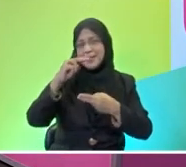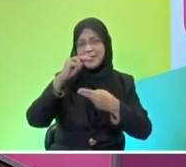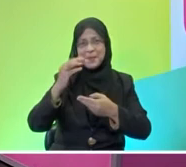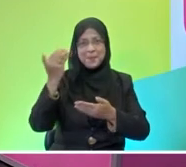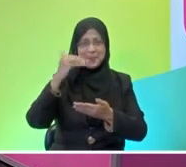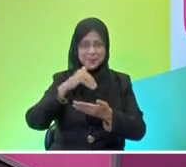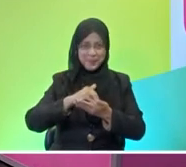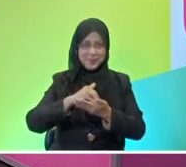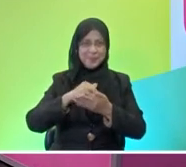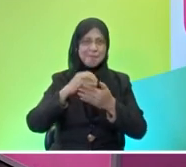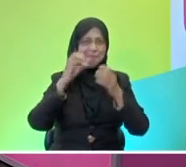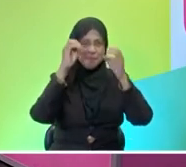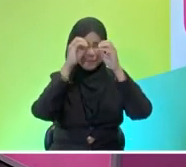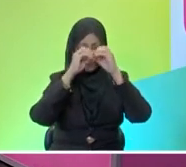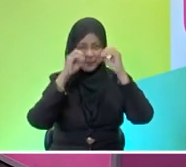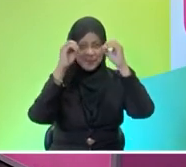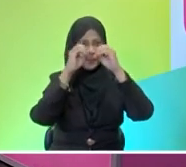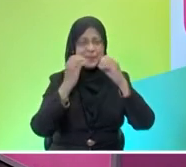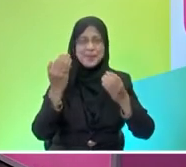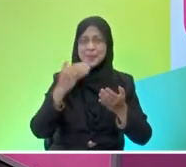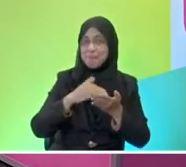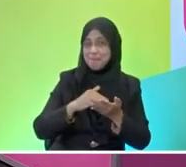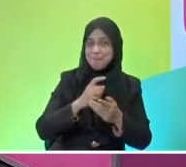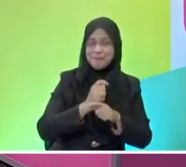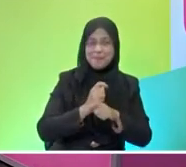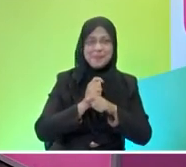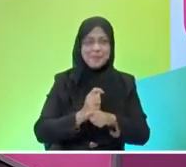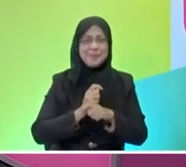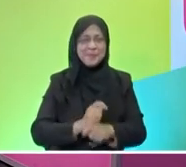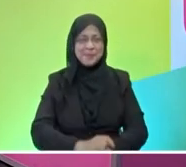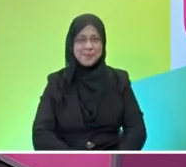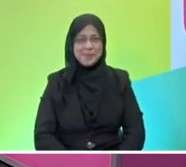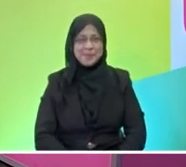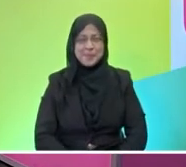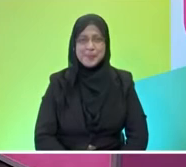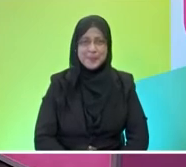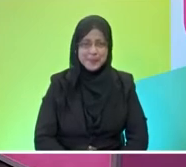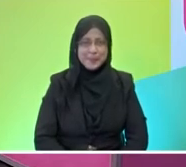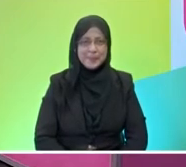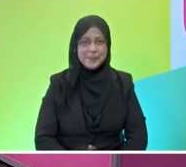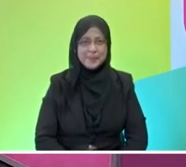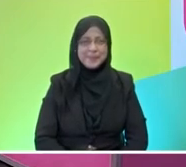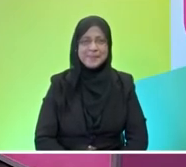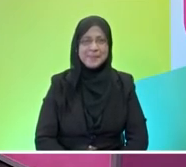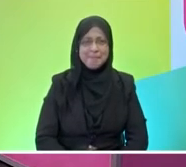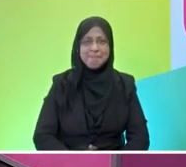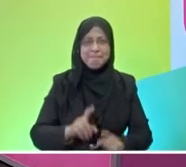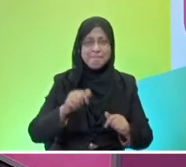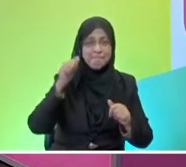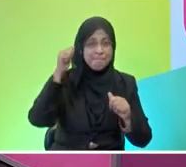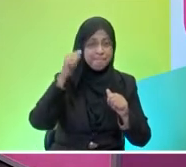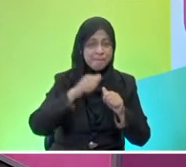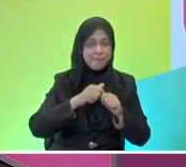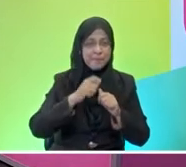Haa dapat burung hantu lagi kan Nah dapat burung hantu lagi jadi ingat ya untuk